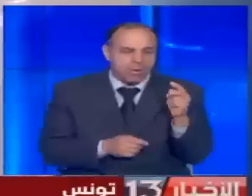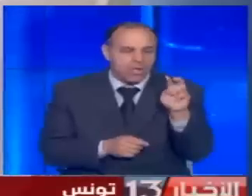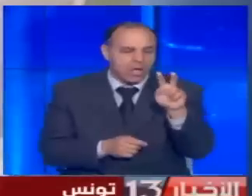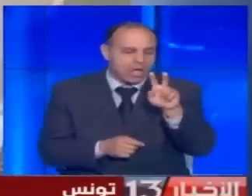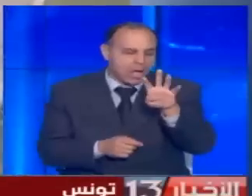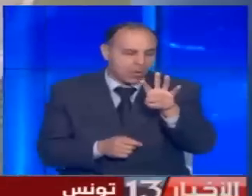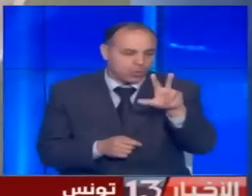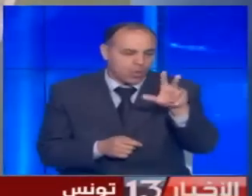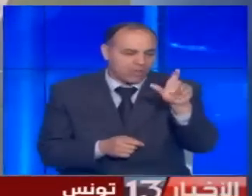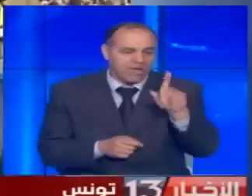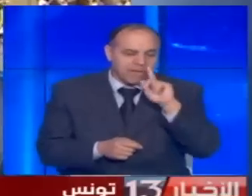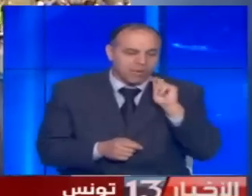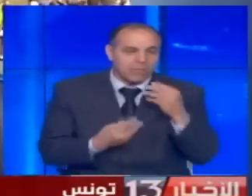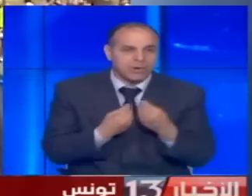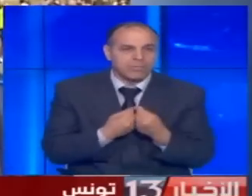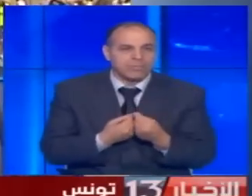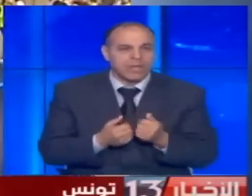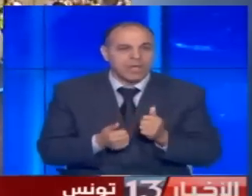وتلميذه